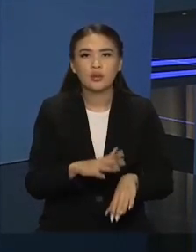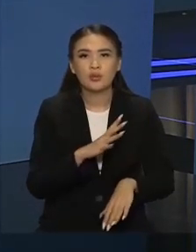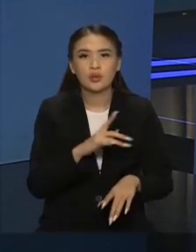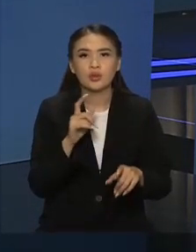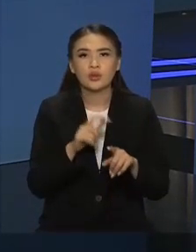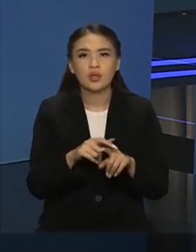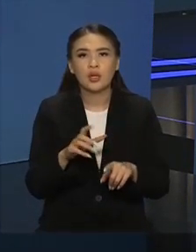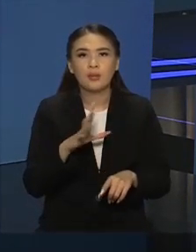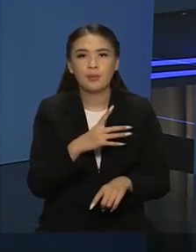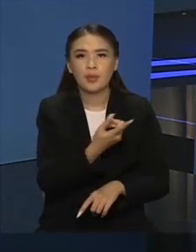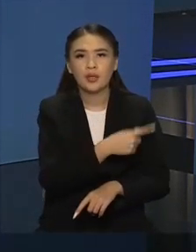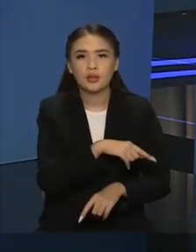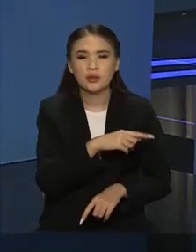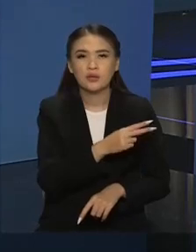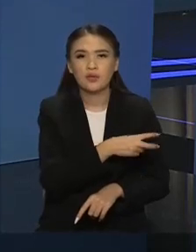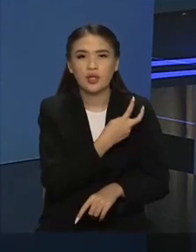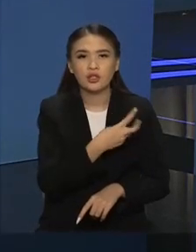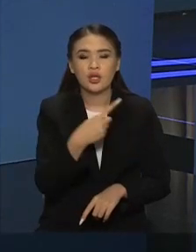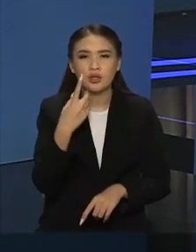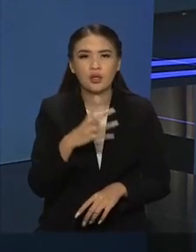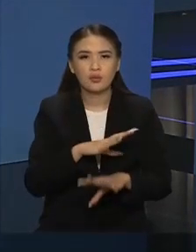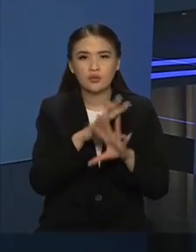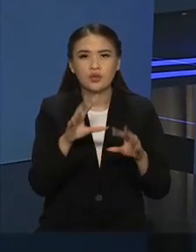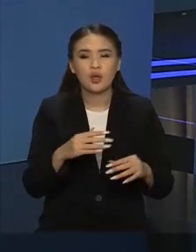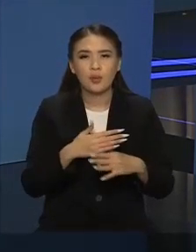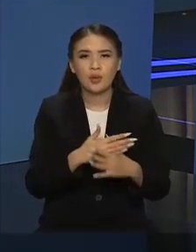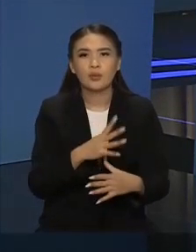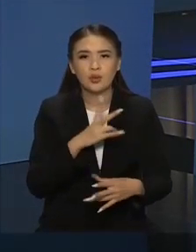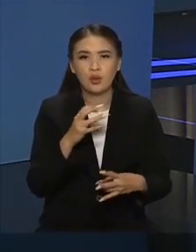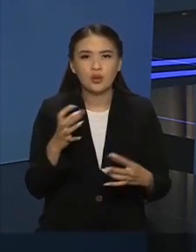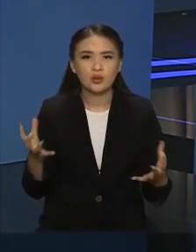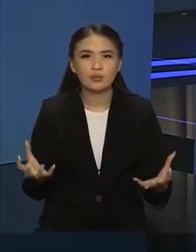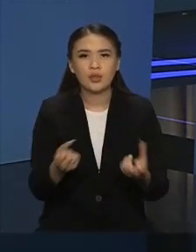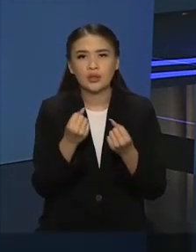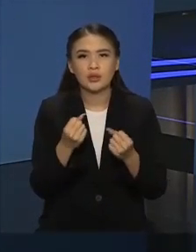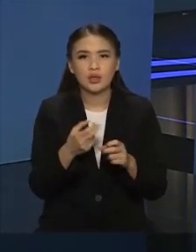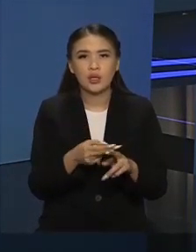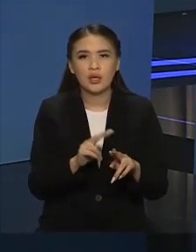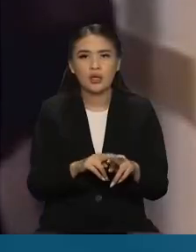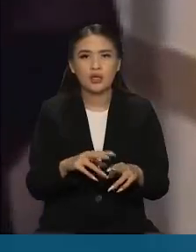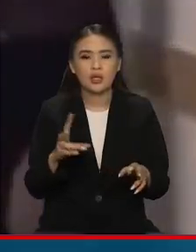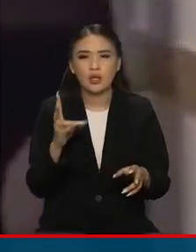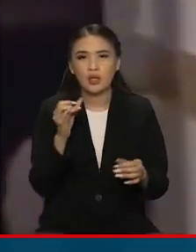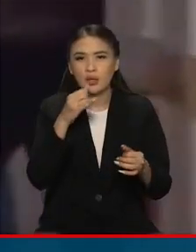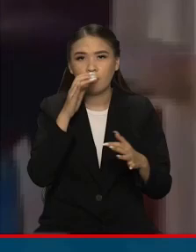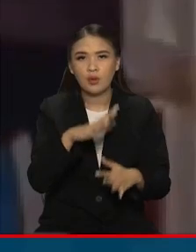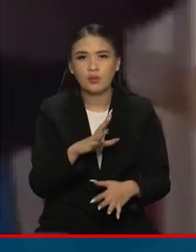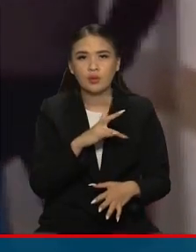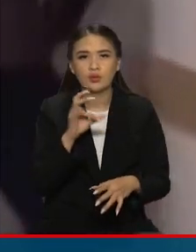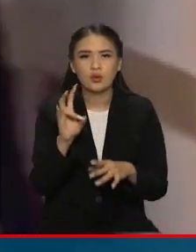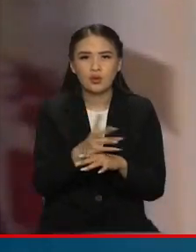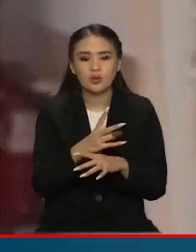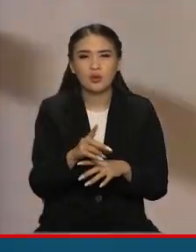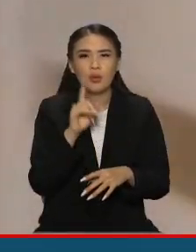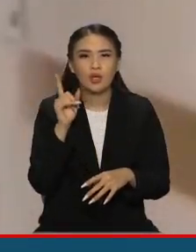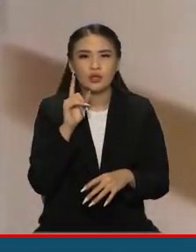словам медиков, были приняты все соответствующие реанимационные меры, однако спасти жизнь пациента не удалось. И ночью молодые люди, узнав